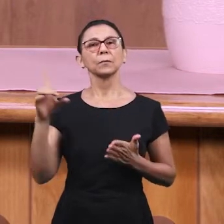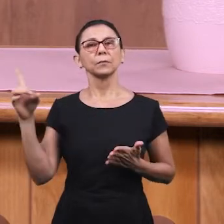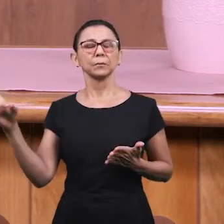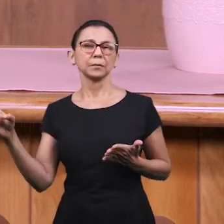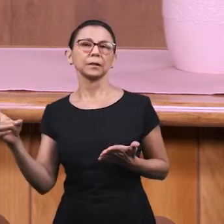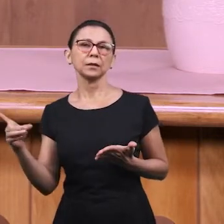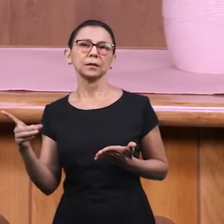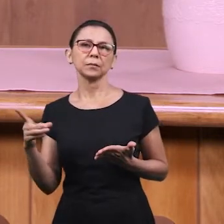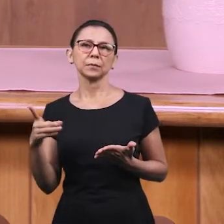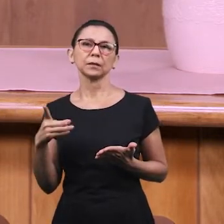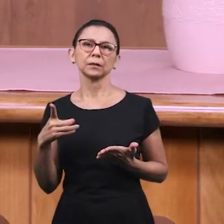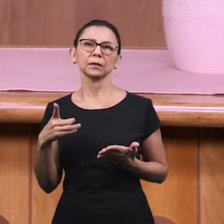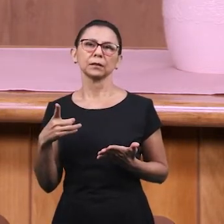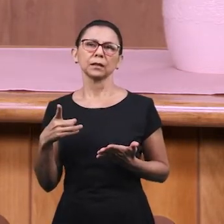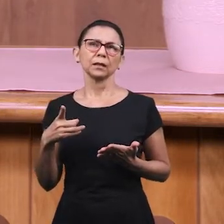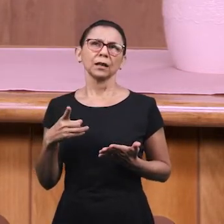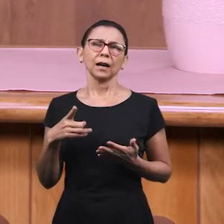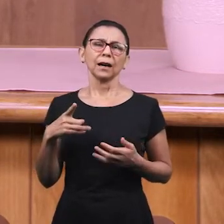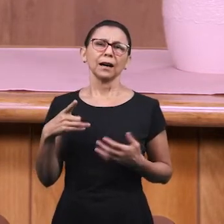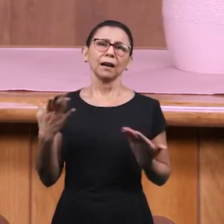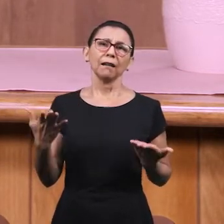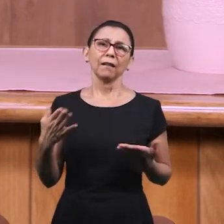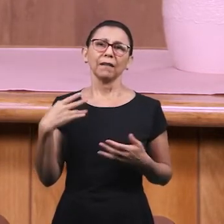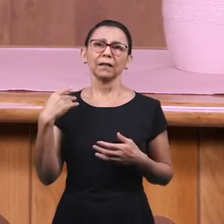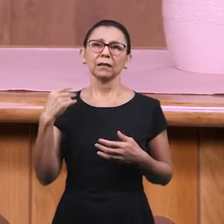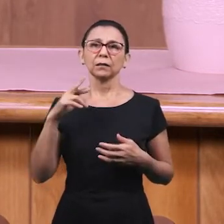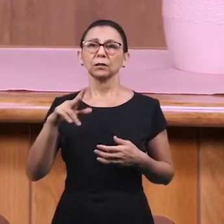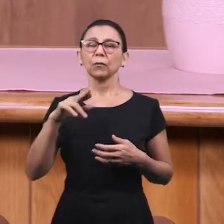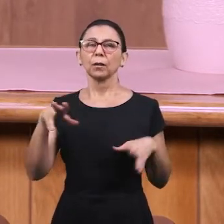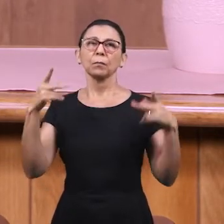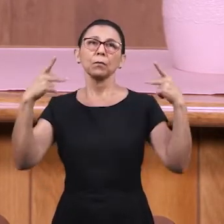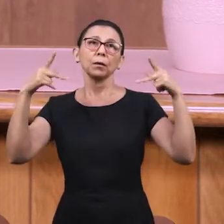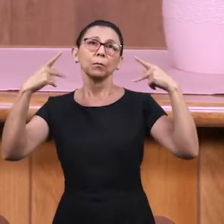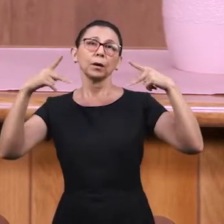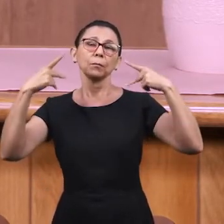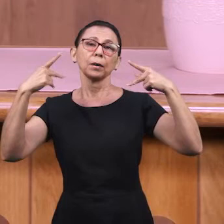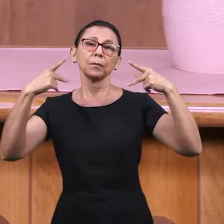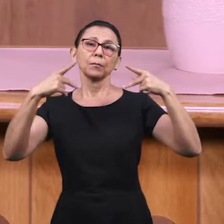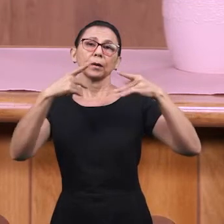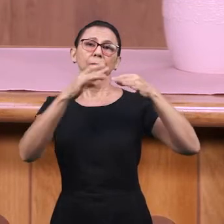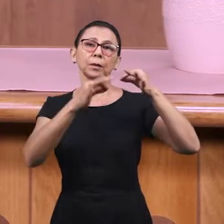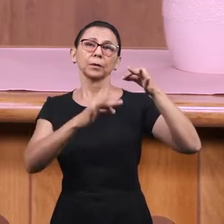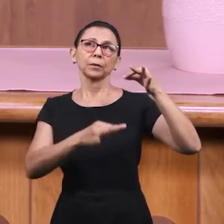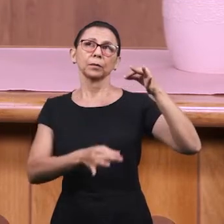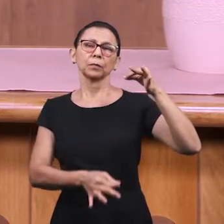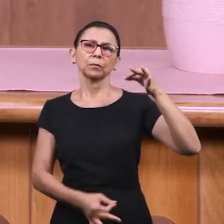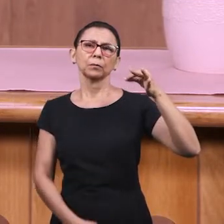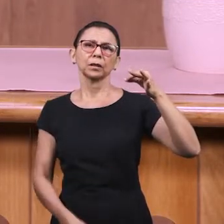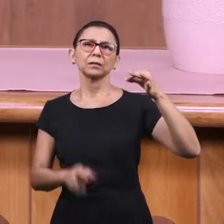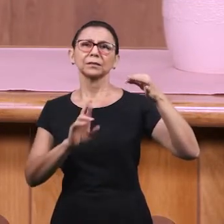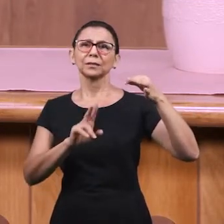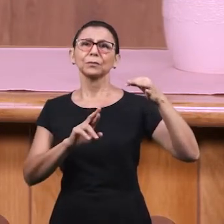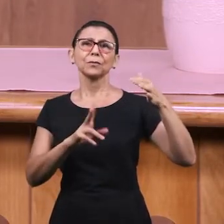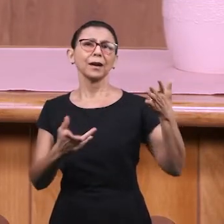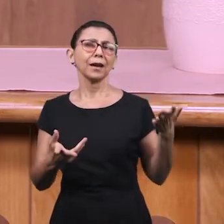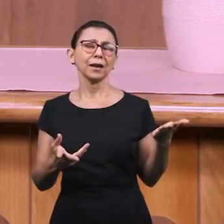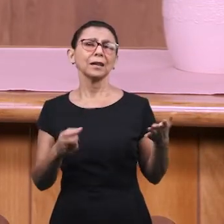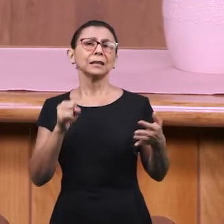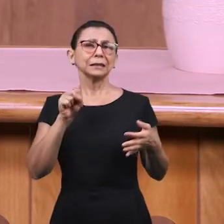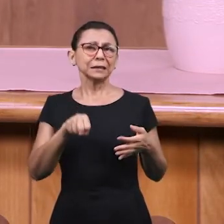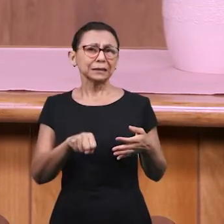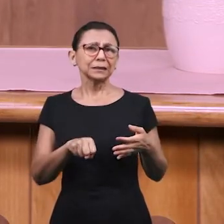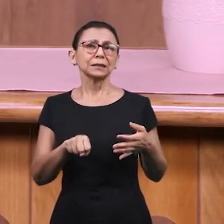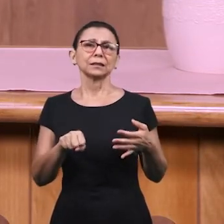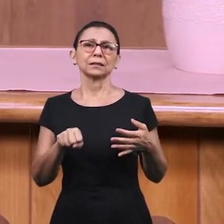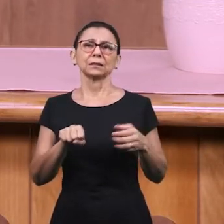для нас, то, что пастор Жидовти сказал, это не просто проповедь. Все могут проповедовать, но то, к чему